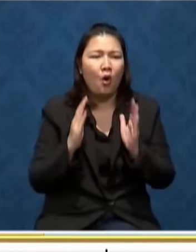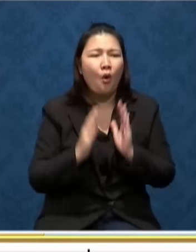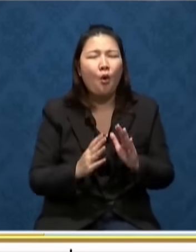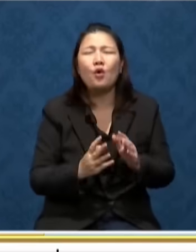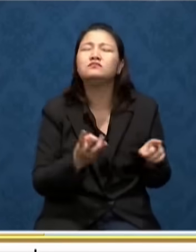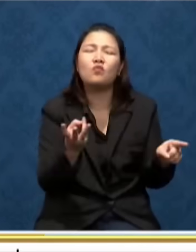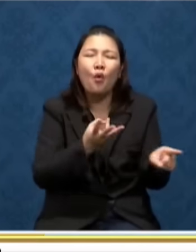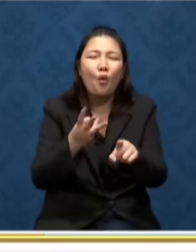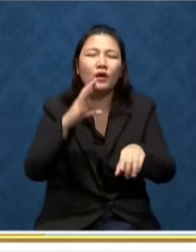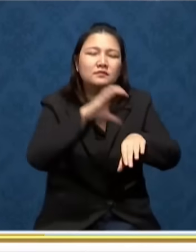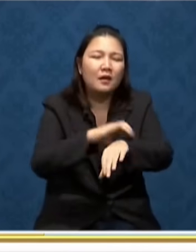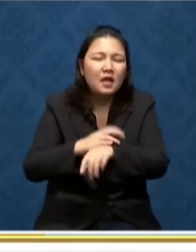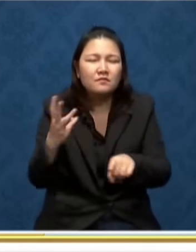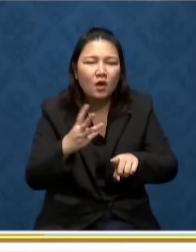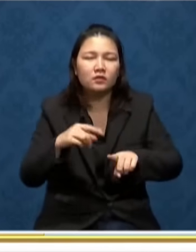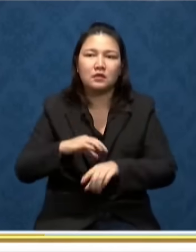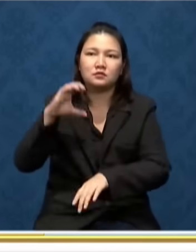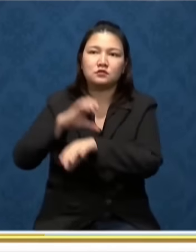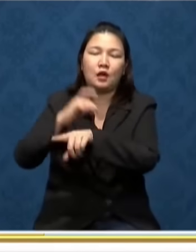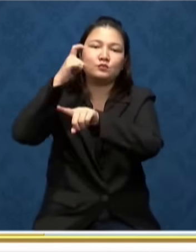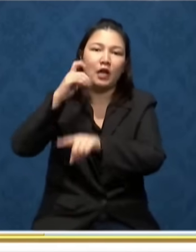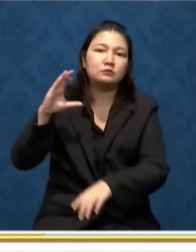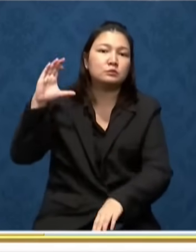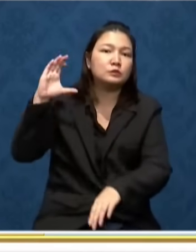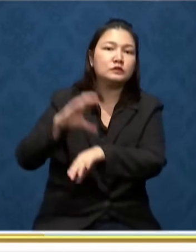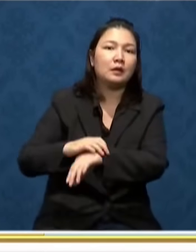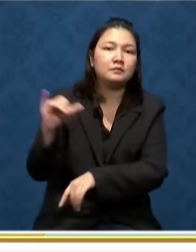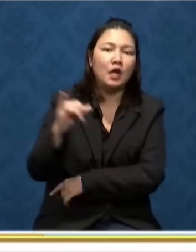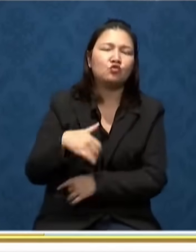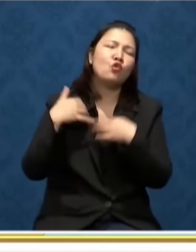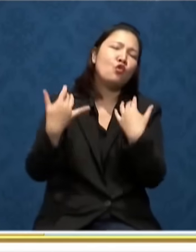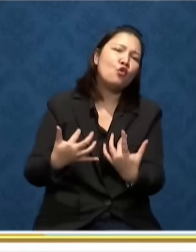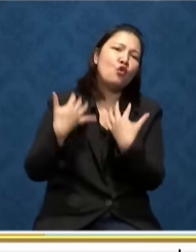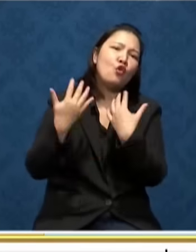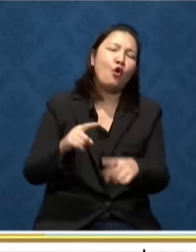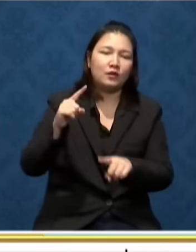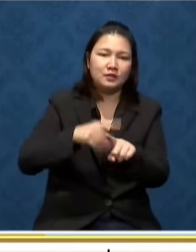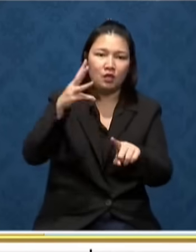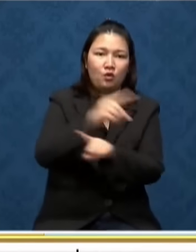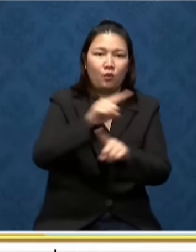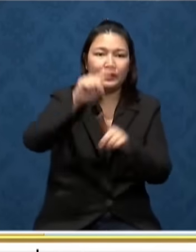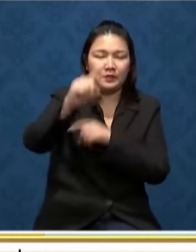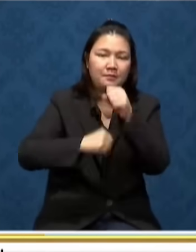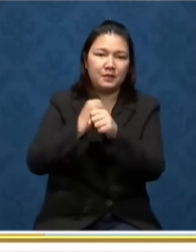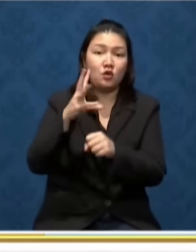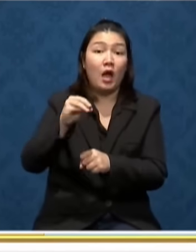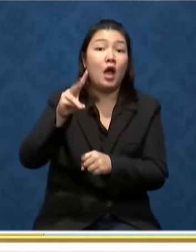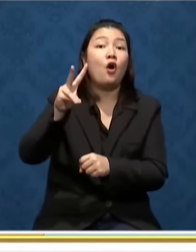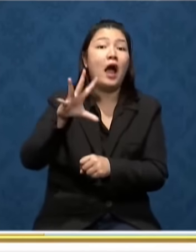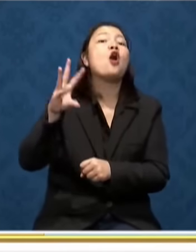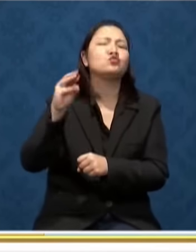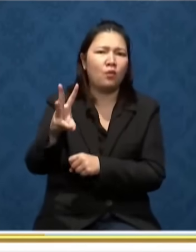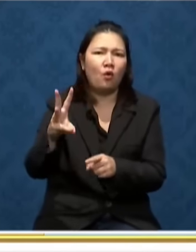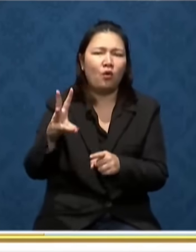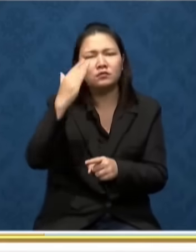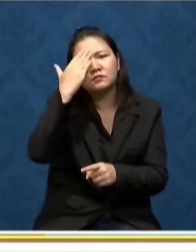กว่าจะจับกุมตัวใหญ่ได้ระดับสั่งการได้เนี่ยต้องรอจนถึงกระทั่ง 1มิถุนายน 2566เกิด